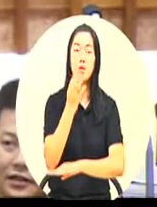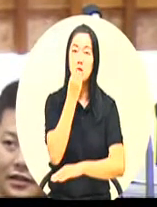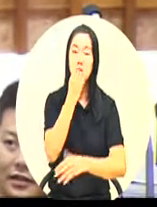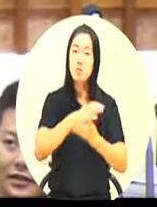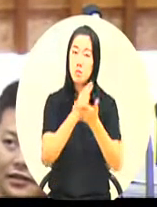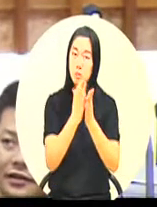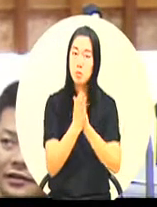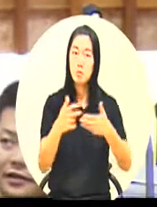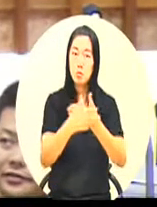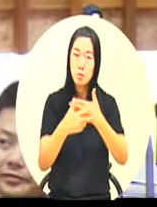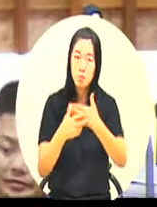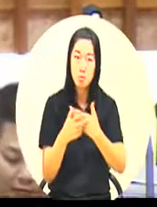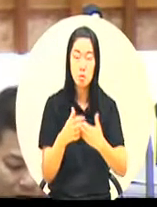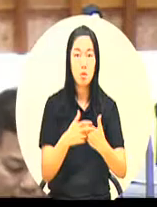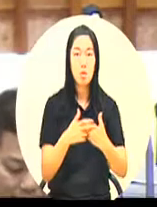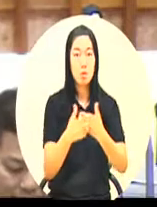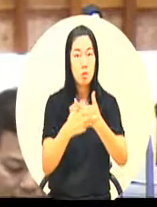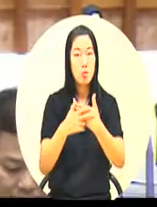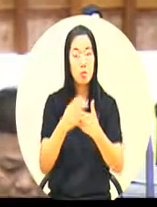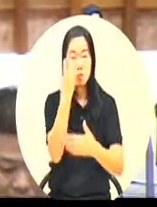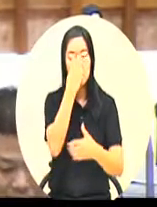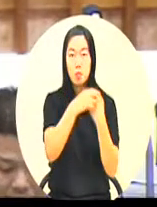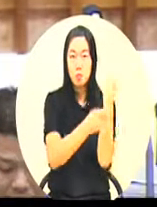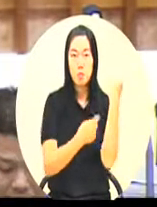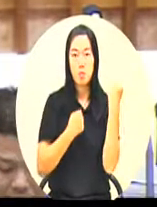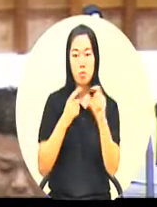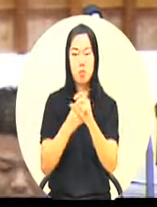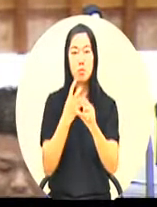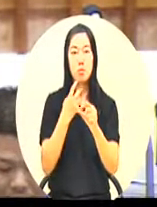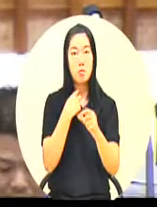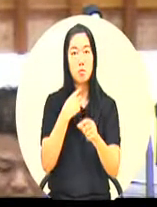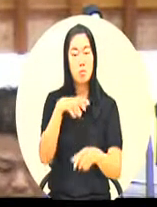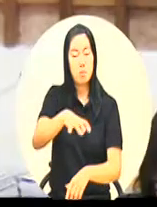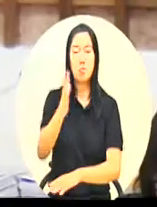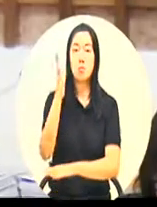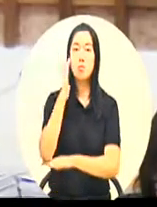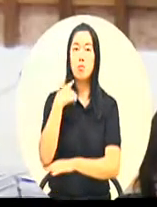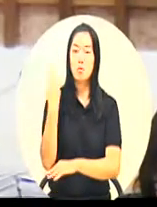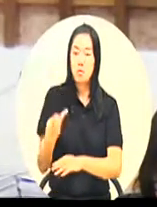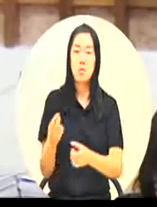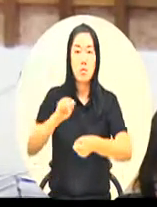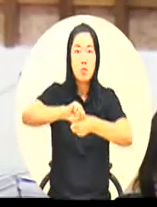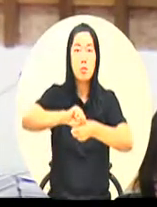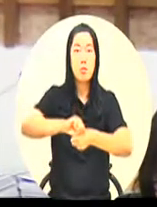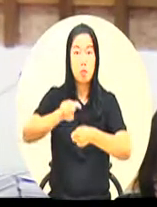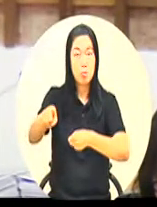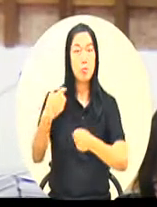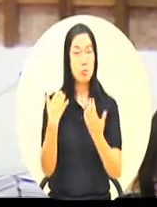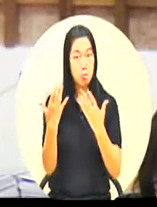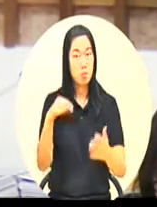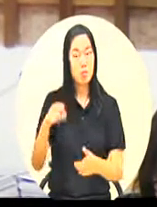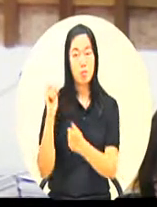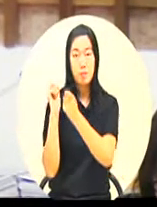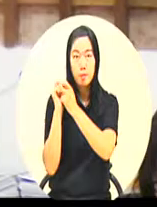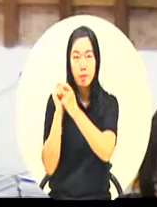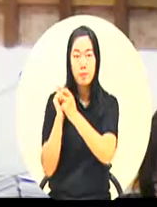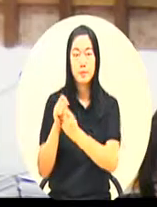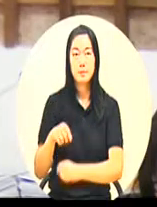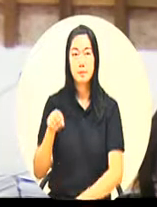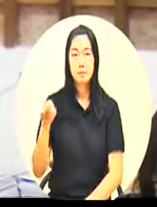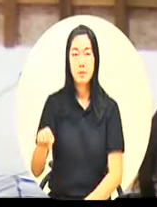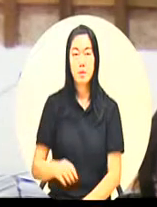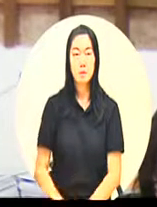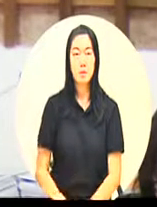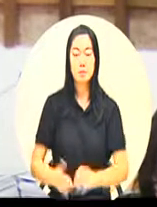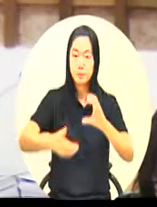自治还要再来增修这些条文？那在这边很清楚的，大家从最近我们这个媒